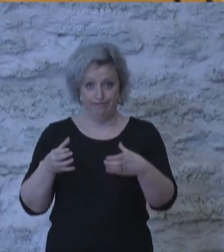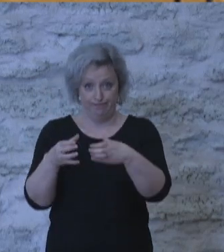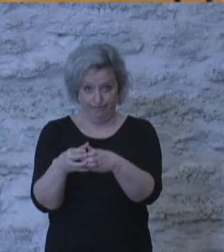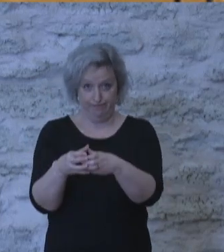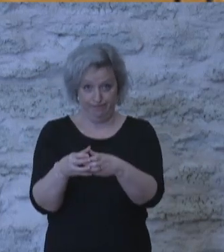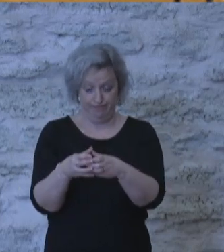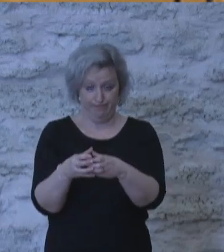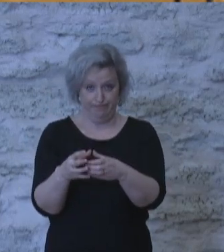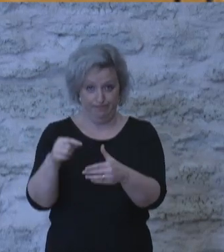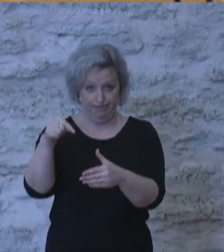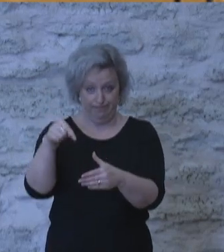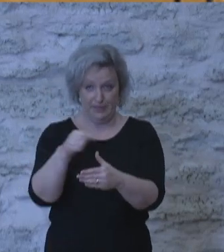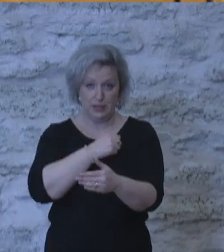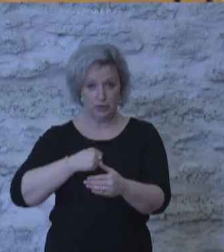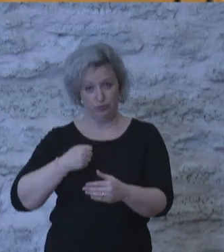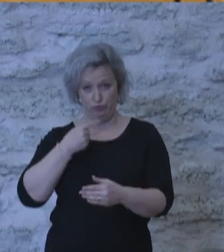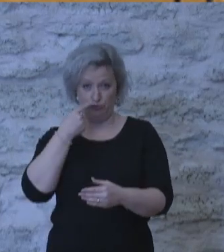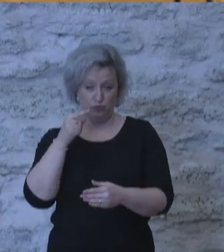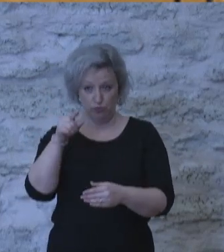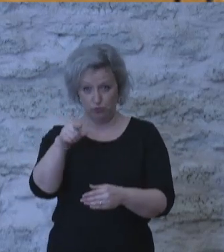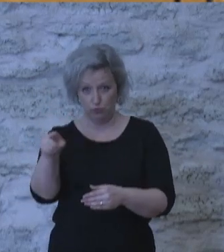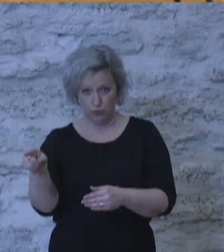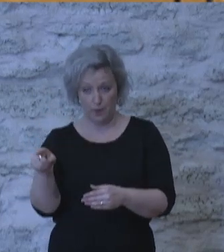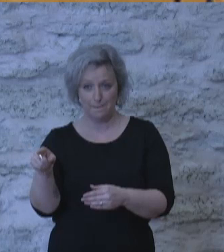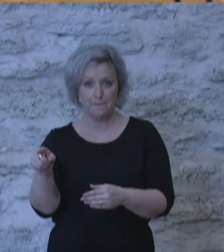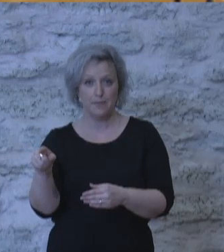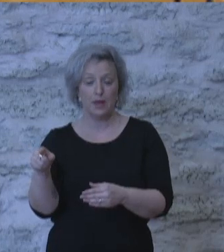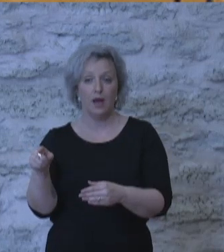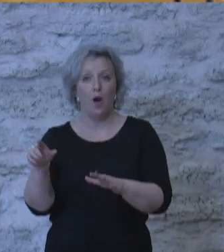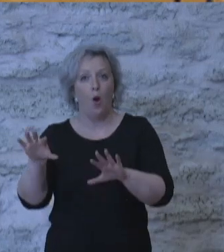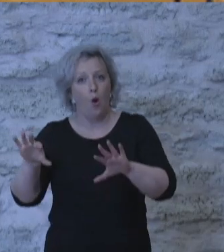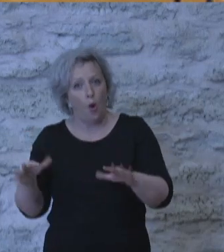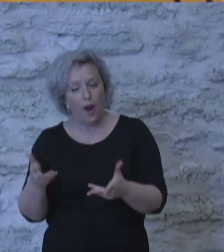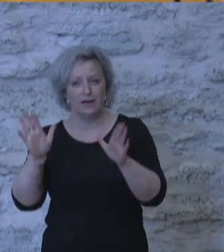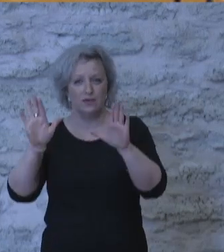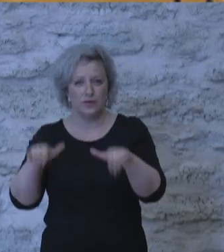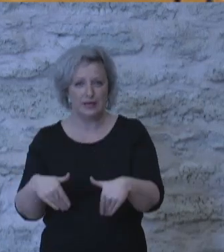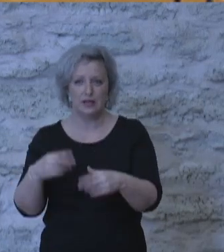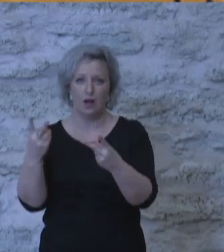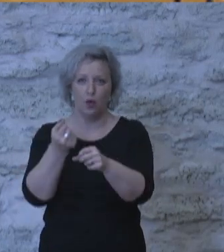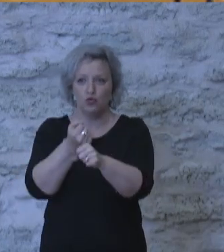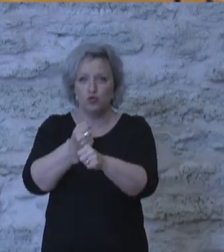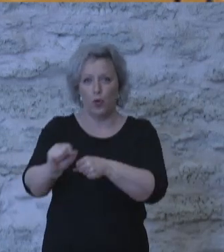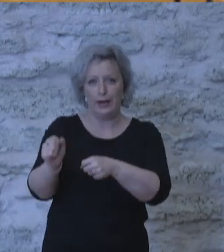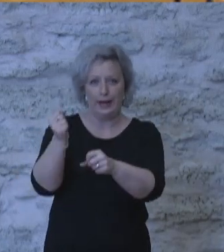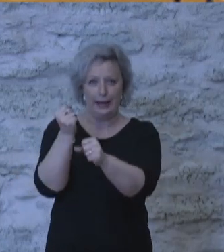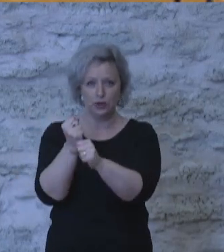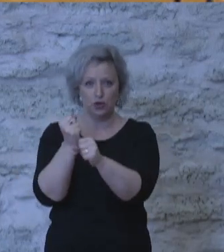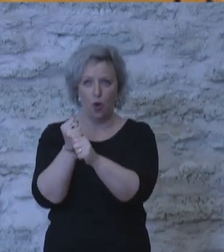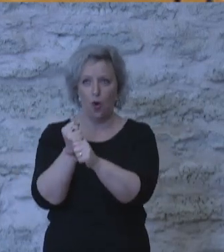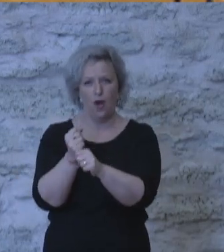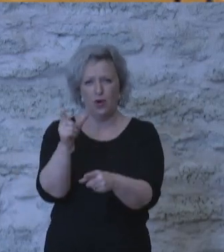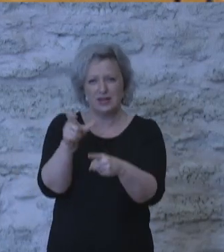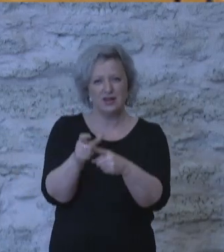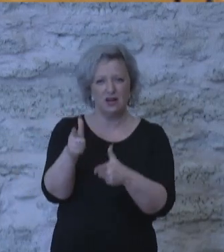sõjalisel väljaõppel ajateenistuses, võiksid minna just kui sunnitöö korras. Päris sellist sõnada ei